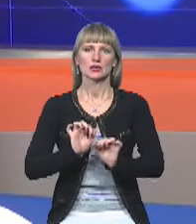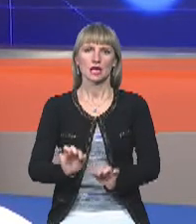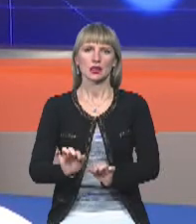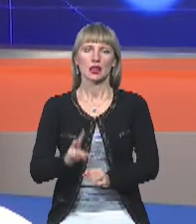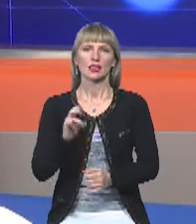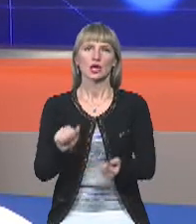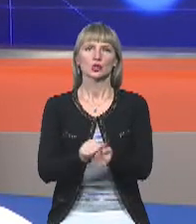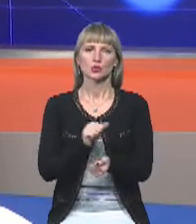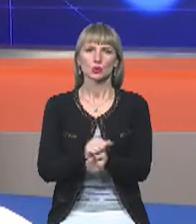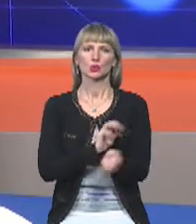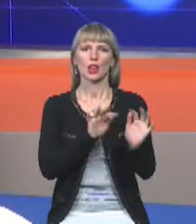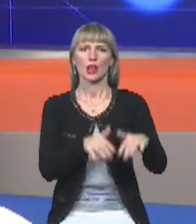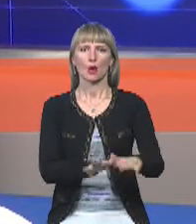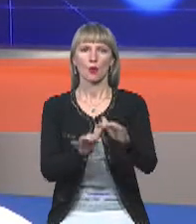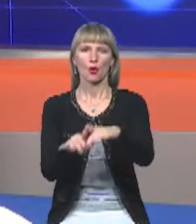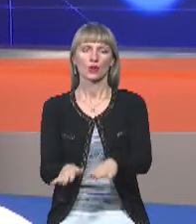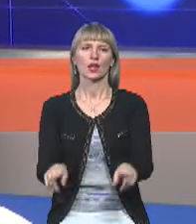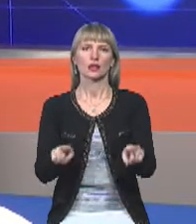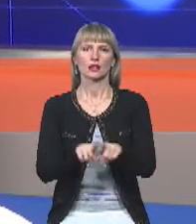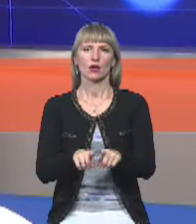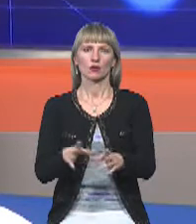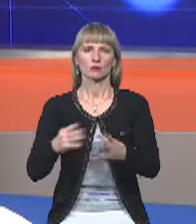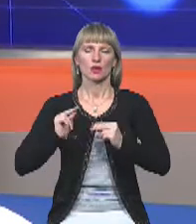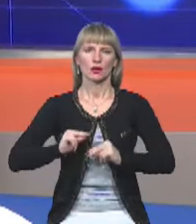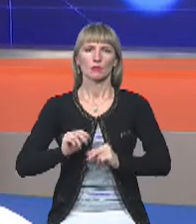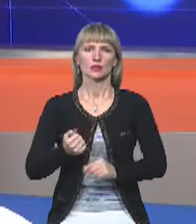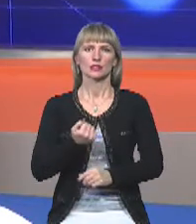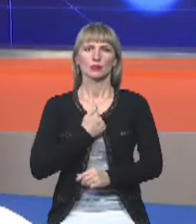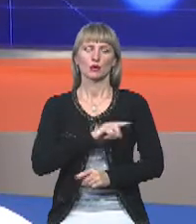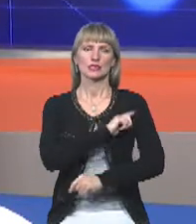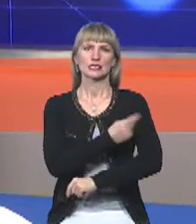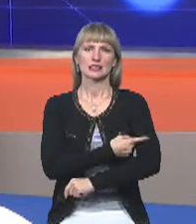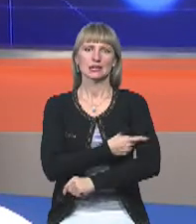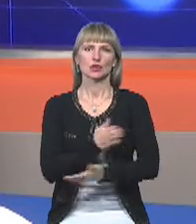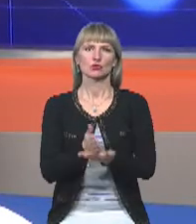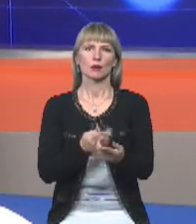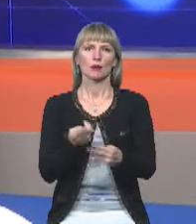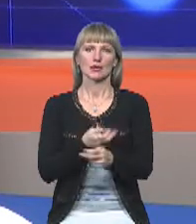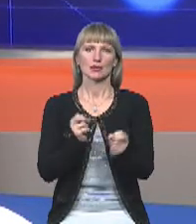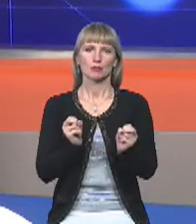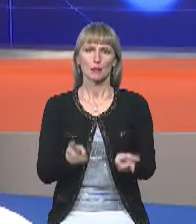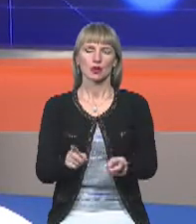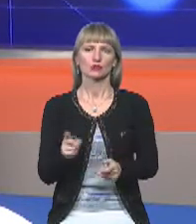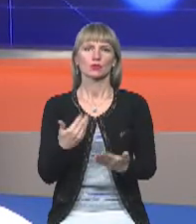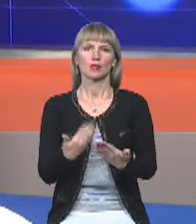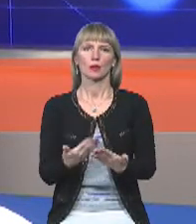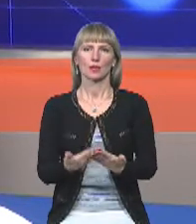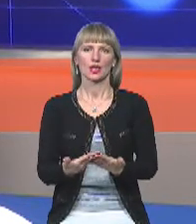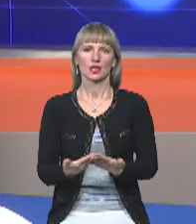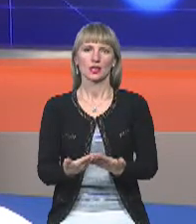на суші, на морі. Також взаємодіють з ними Збройні сили, Служба безпеки. Щодо,